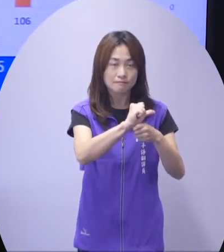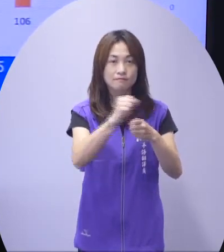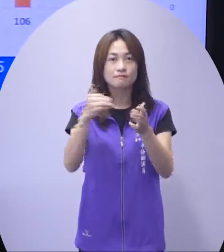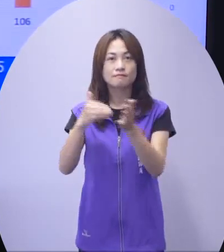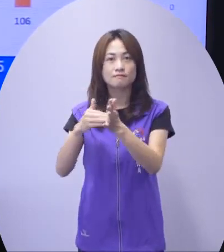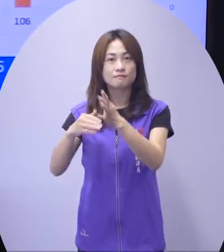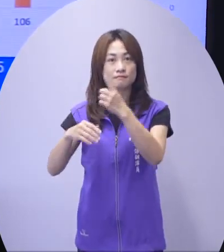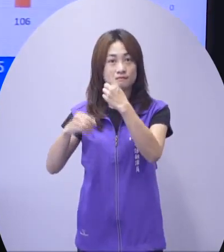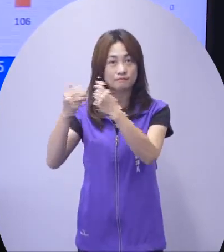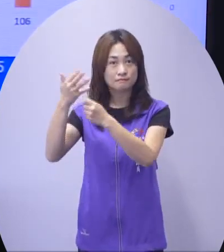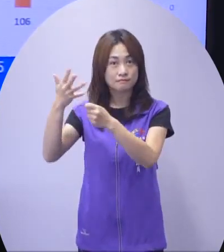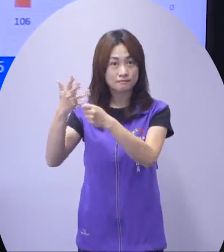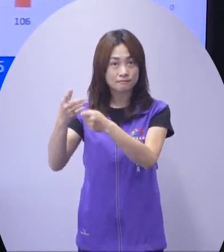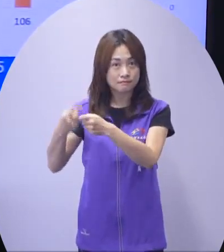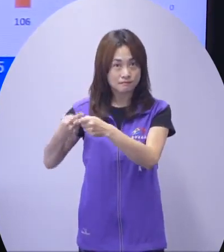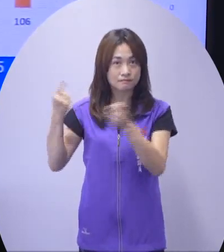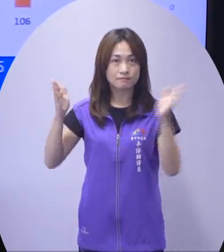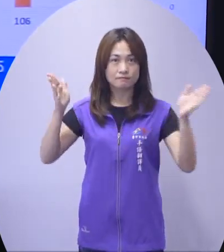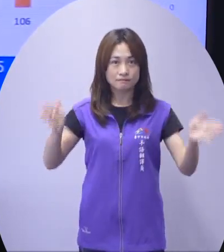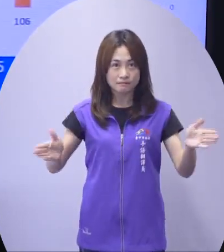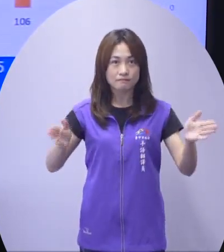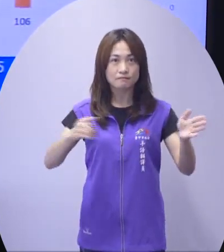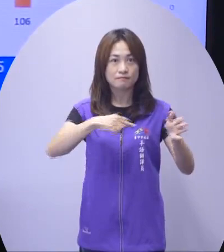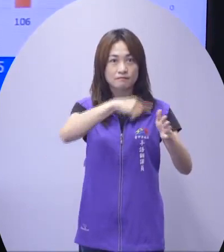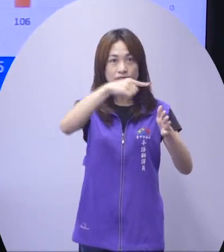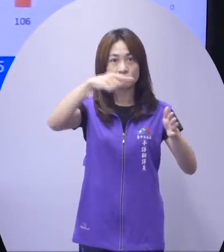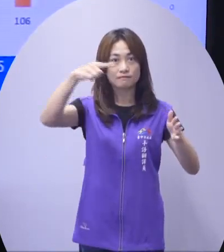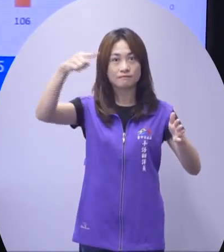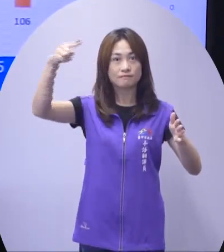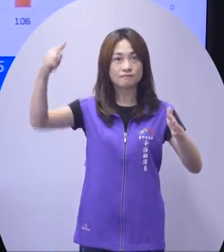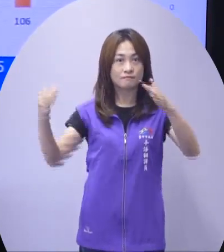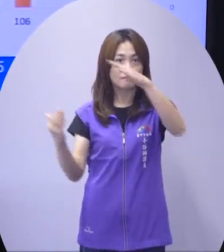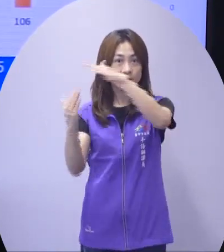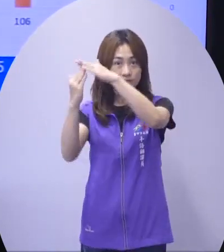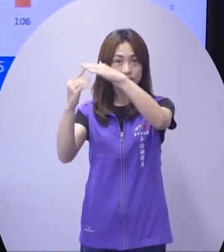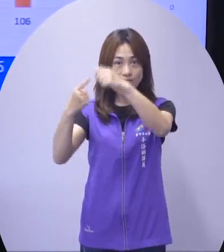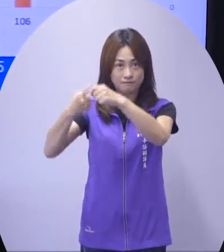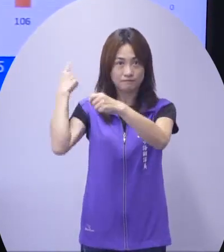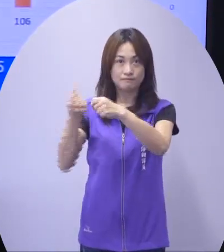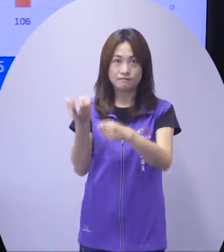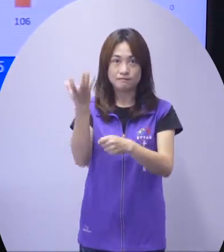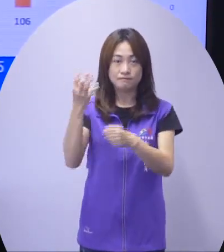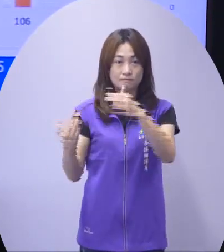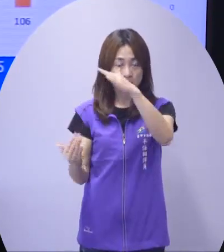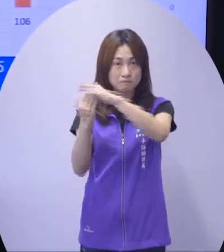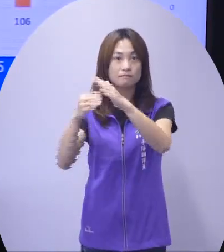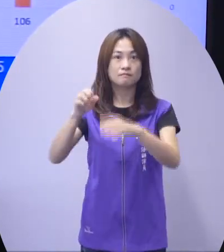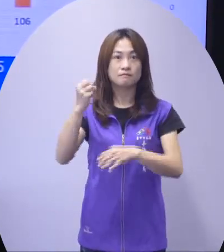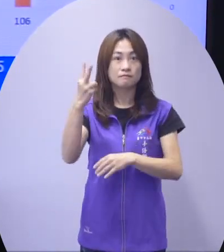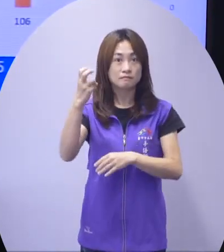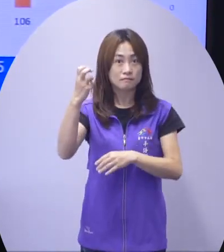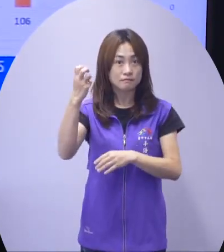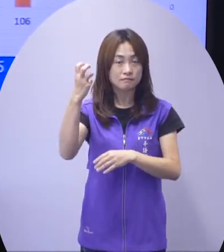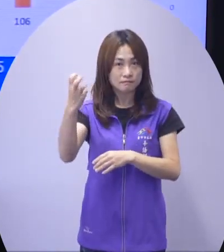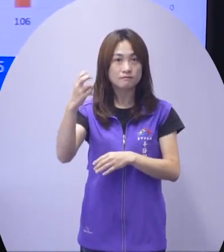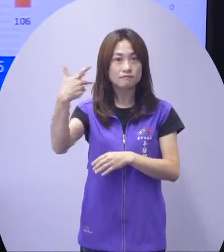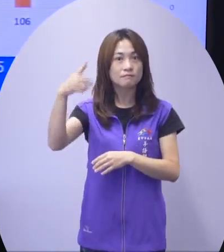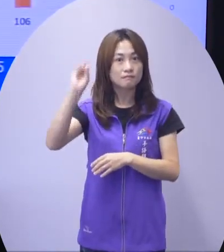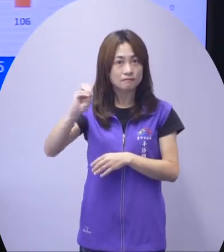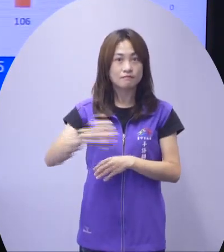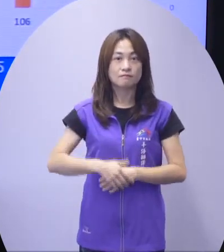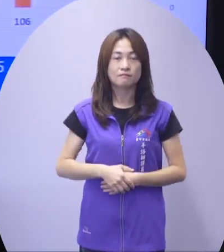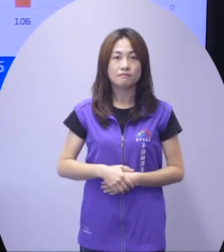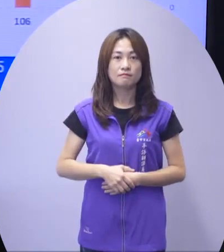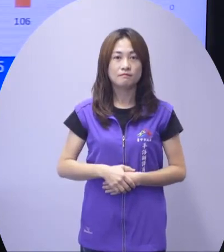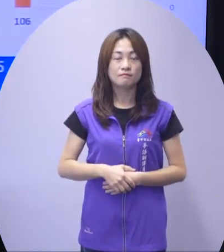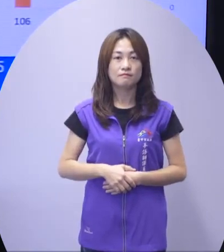108年，就是去年的哦，去年达到最高是236万的 参观人士，那当中有两年，